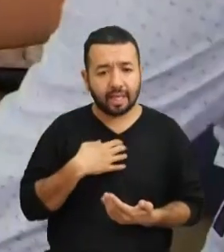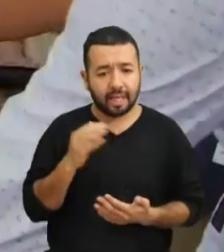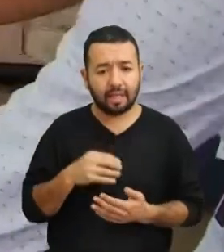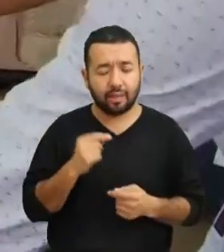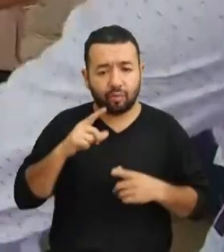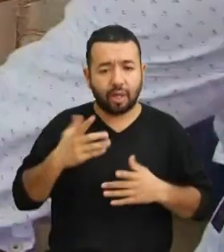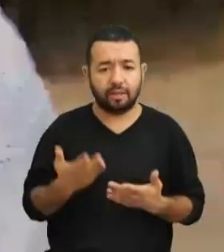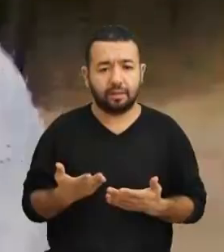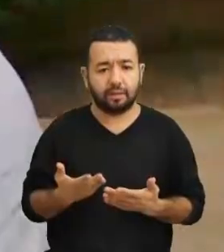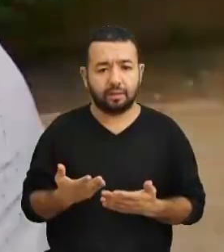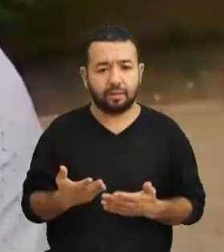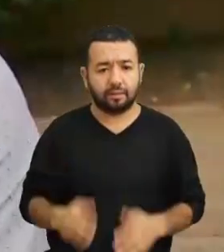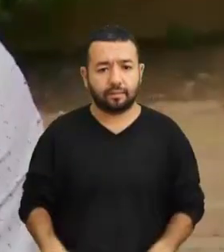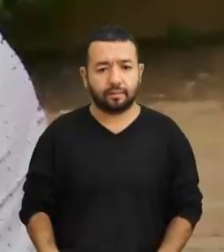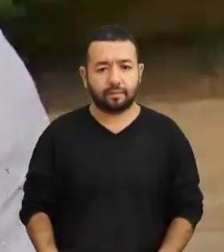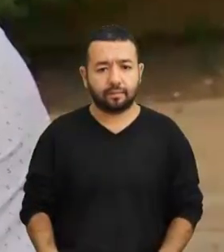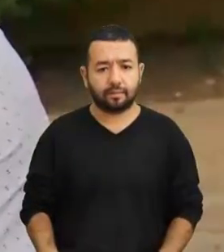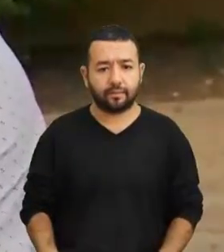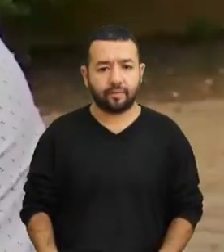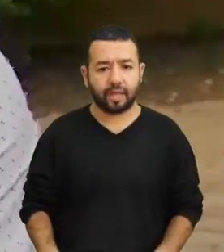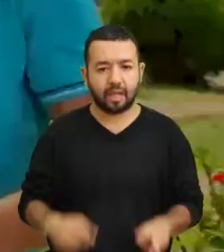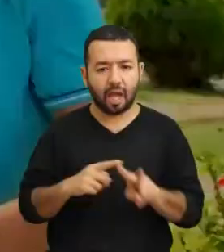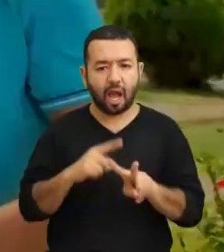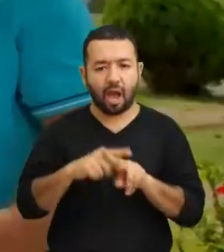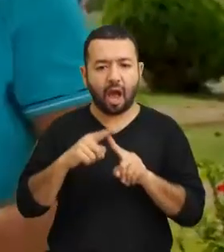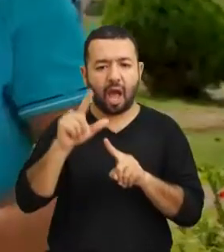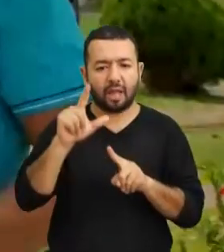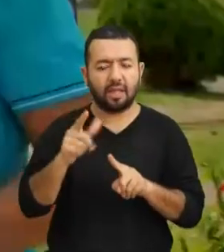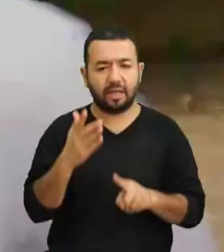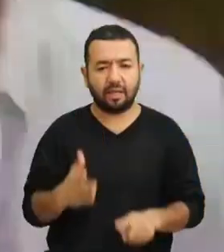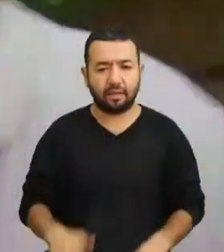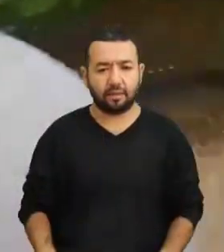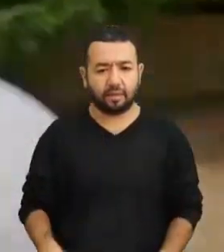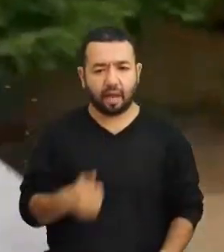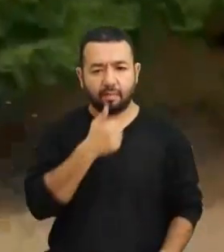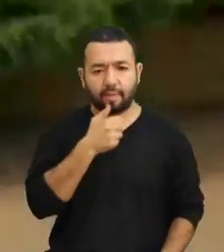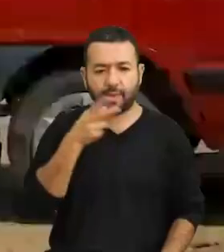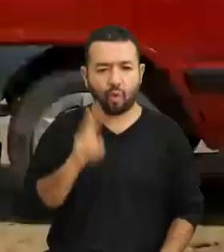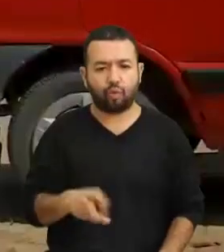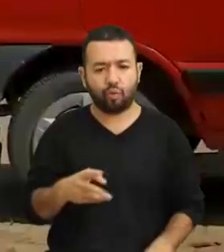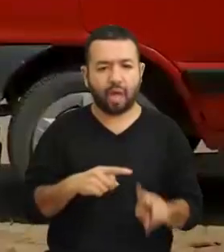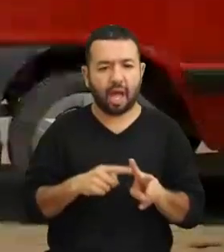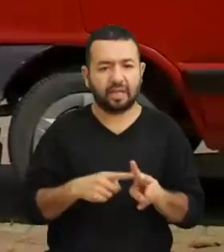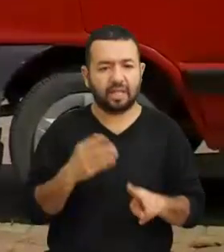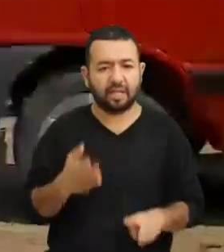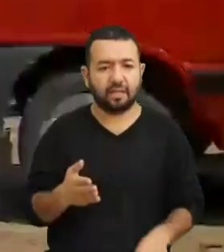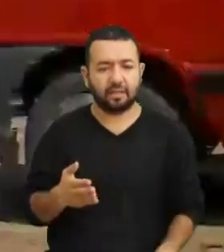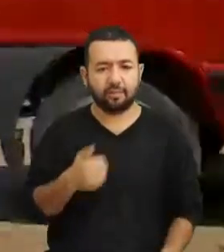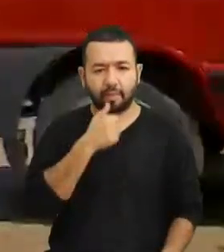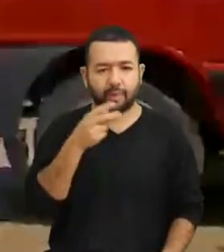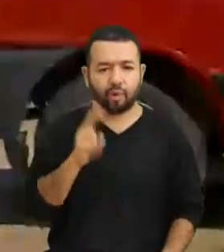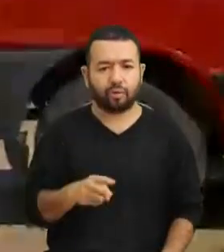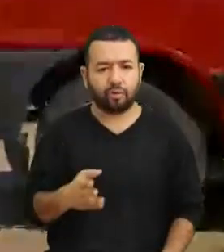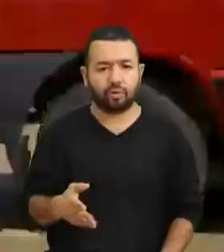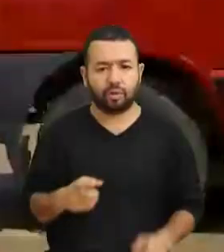baba. Sarp kötü kötü bakıyor. Katil. Babamı öldürdüm katili. Babamı öldürdüm katili. Katilisin